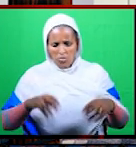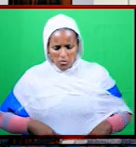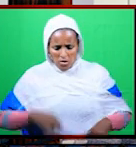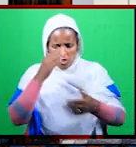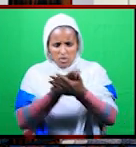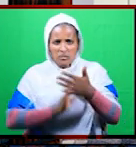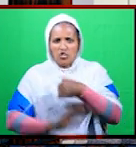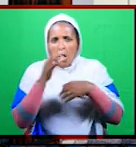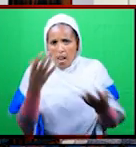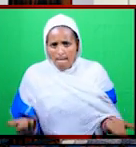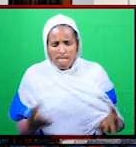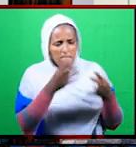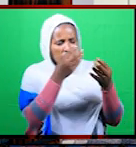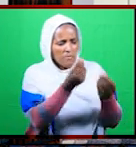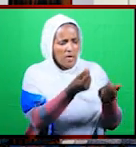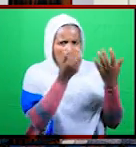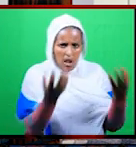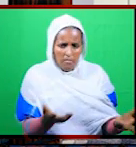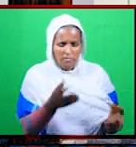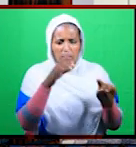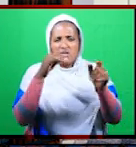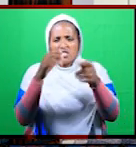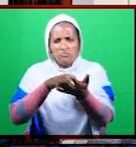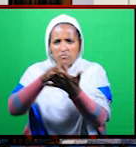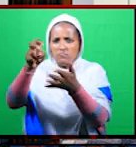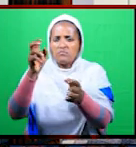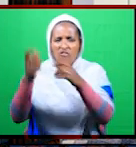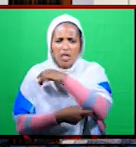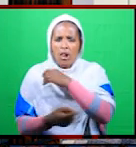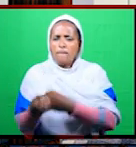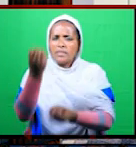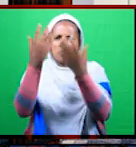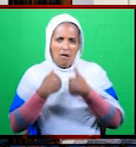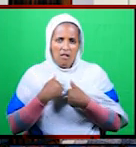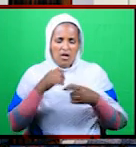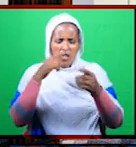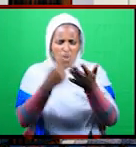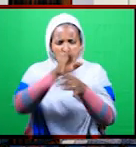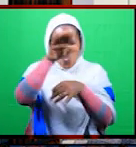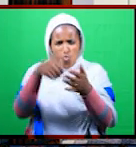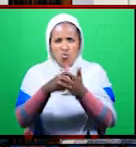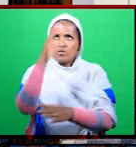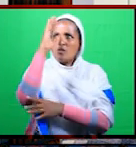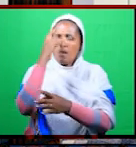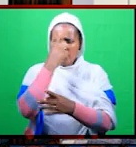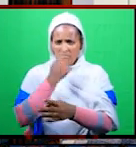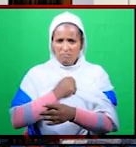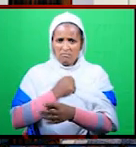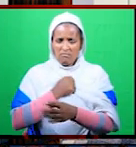መሃንነት ፈትኗቸዋል፣ ማጣት ፈትኗቸዋል፣ ስደት ፈትኗቸዋል። ያንን ሁሉ እግዚአብሔርን በማመን